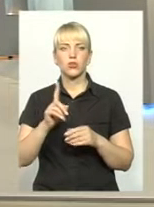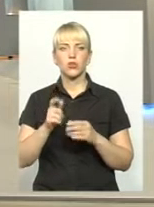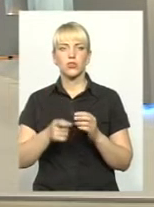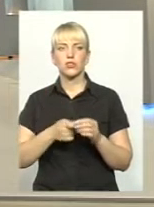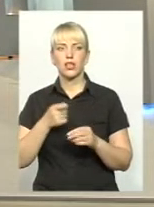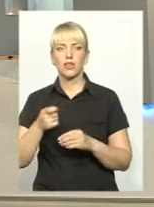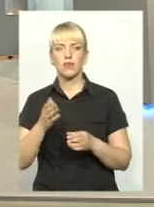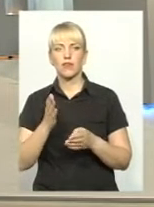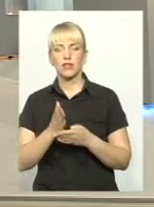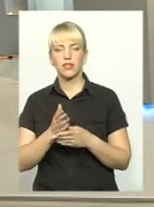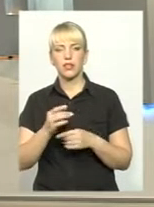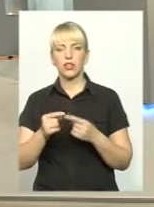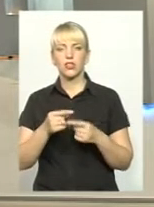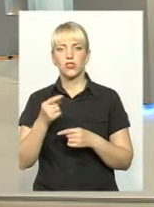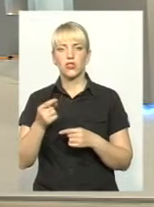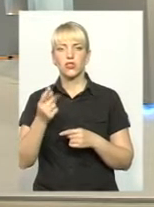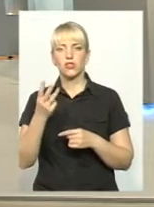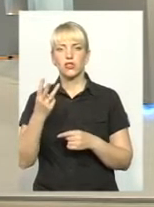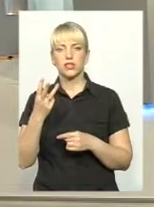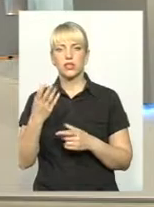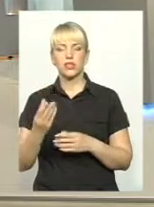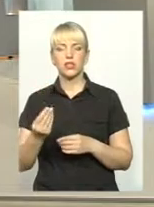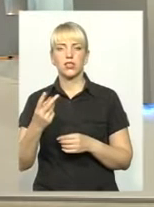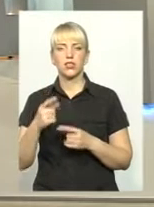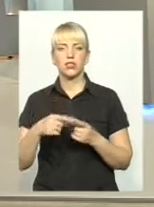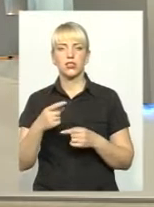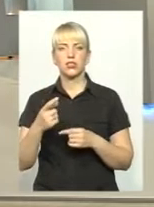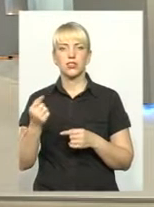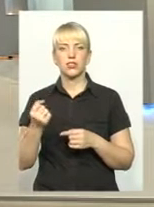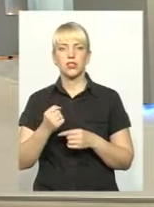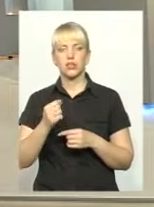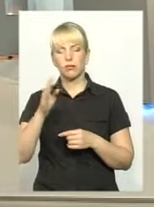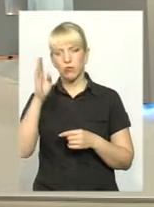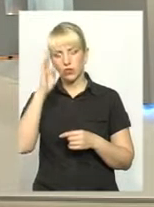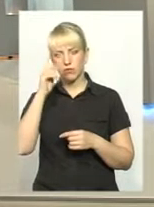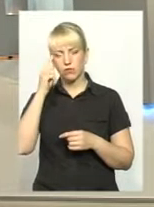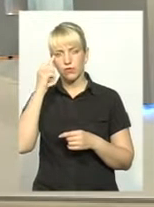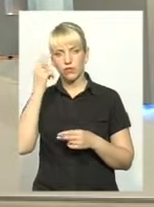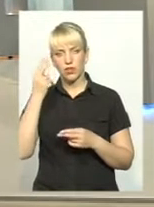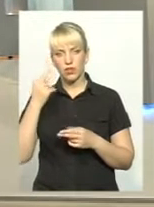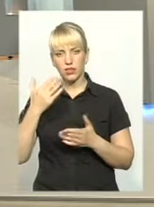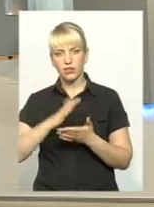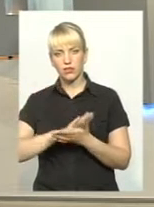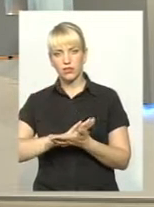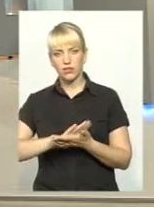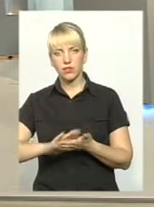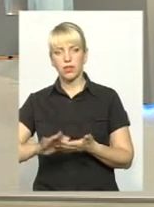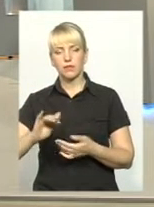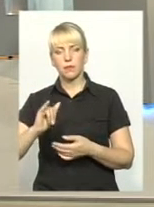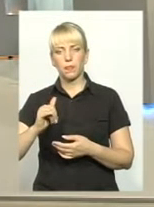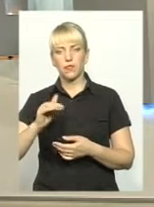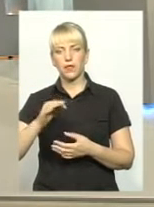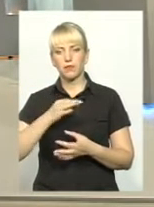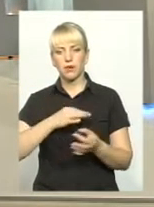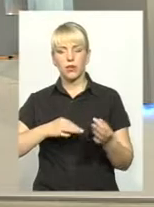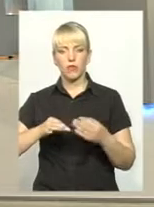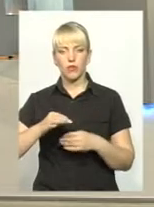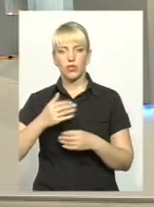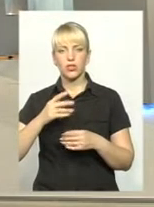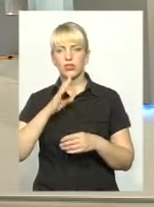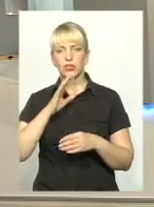через 3 дні, через тиждень, чоловік протверезів, з ним там переговорили, вже